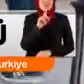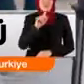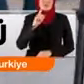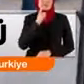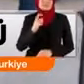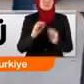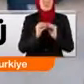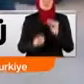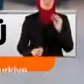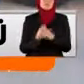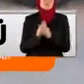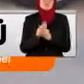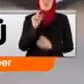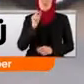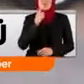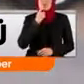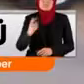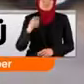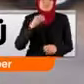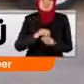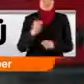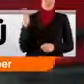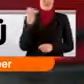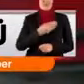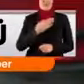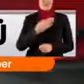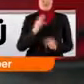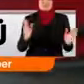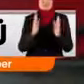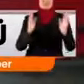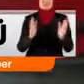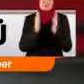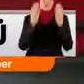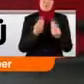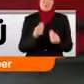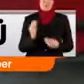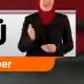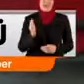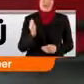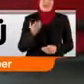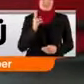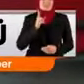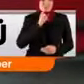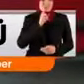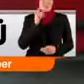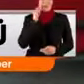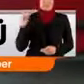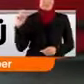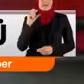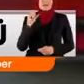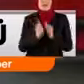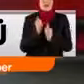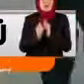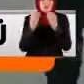yıl boyunca defalarca karşı karşıya geldiler iki aile arasında en son geçen Mayıs ayında kavga çıkmış Lütfi Ayşe Keleş